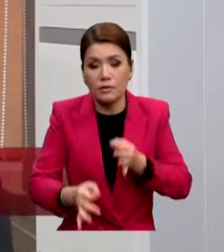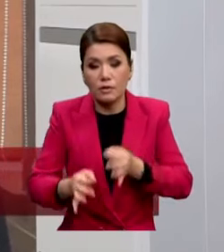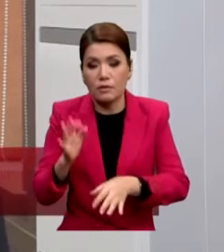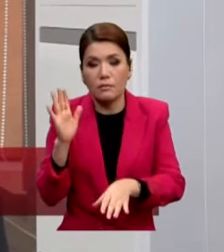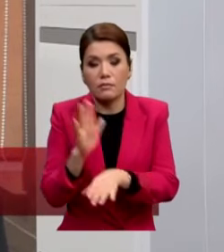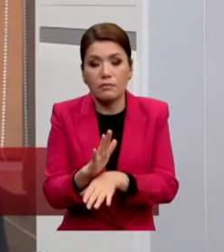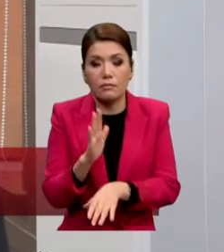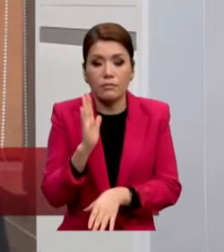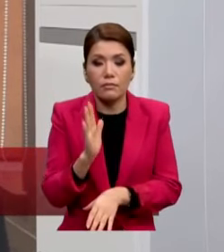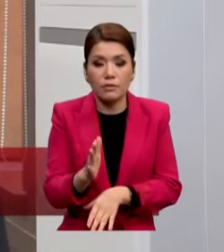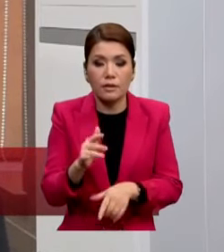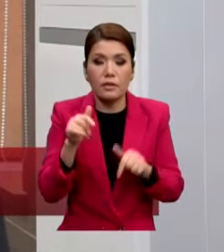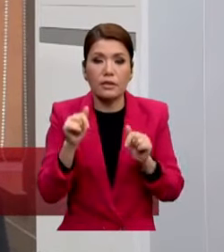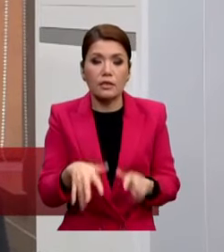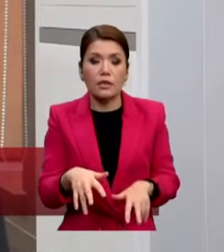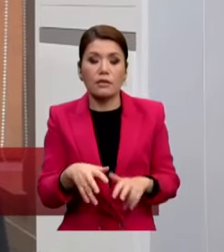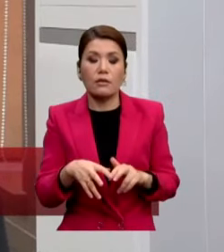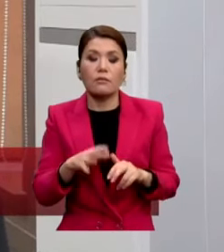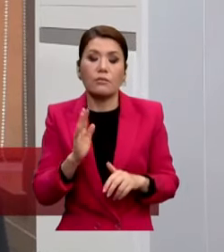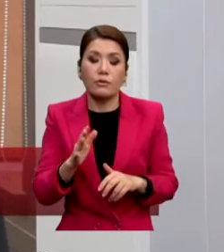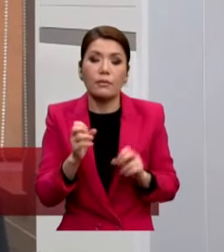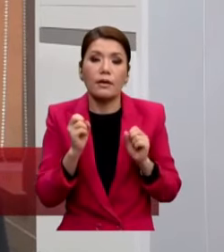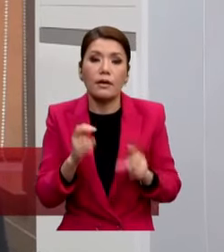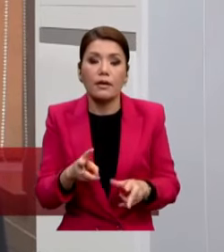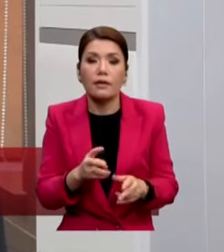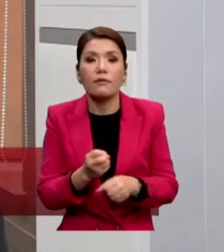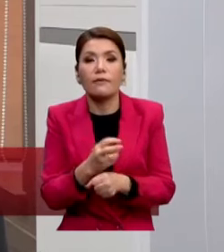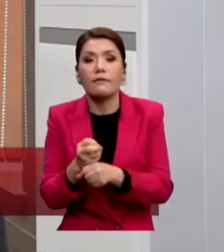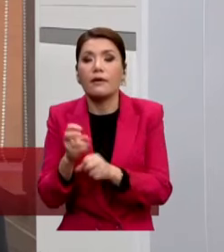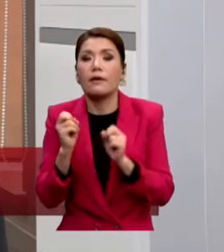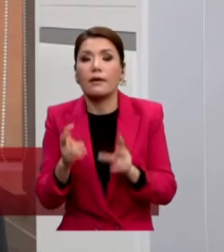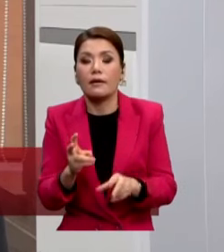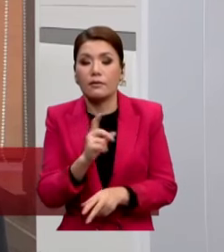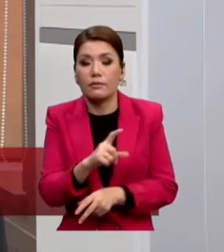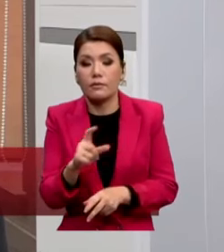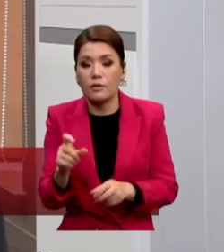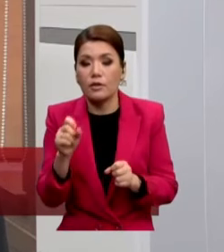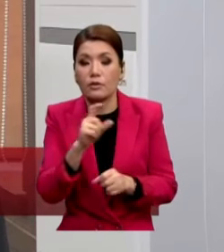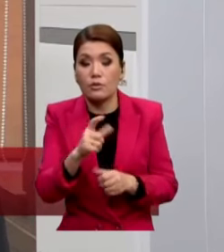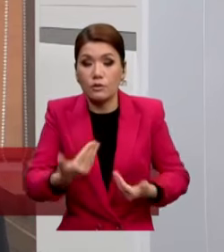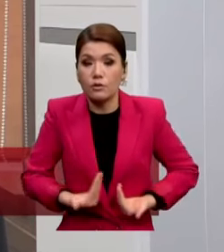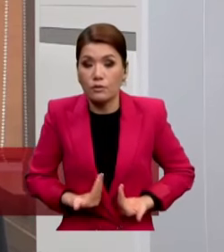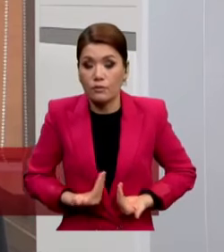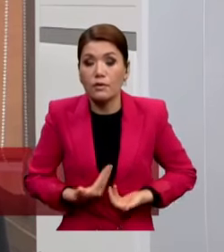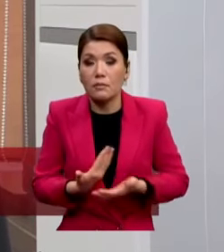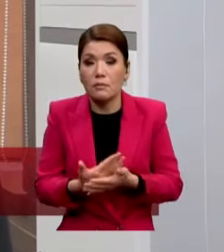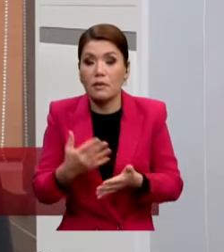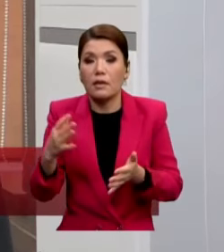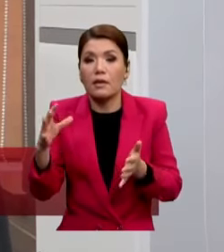тоже решать вопрос, как мы будем их выселять. Людей там живут они,